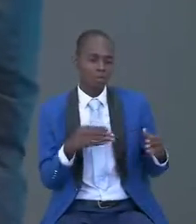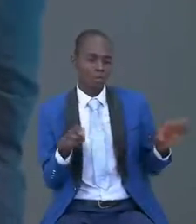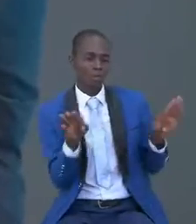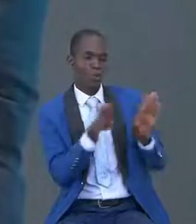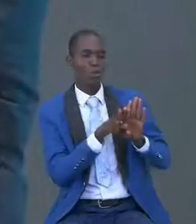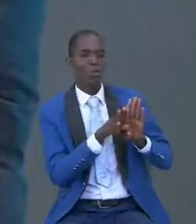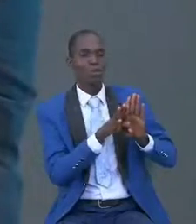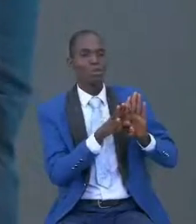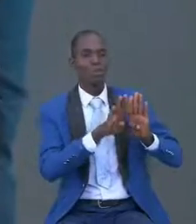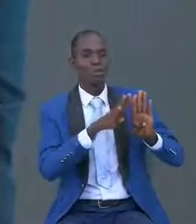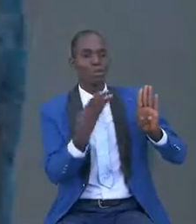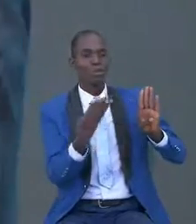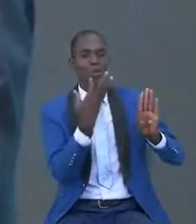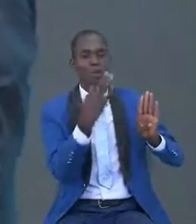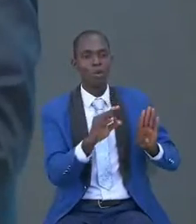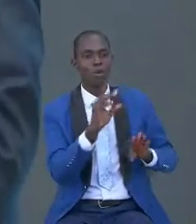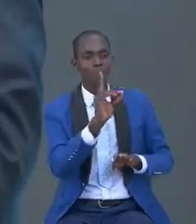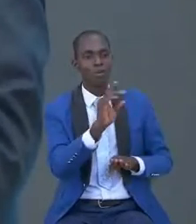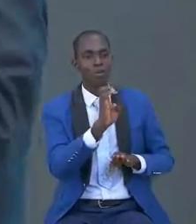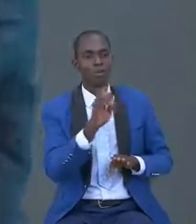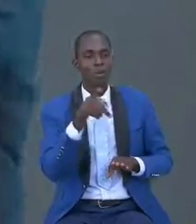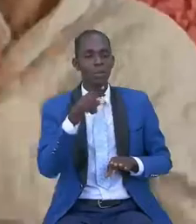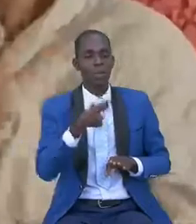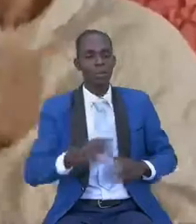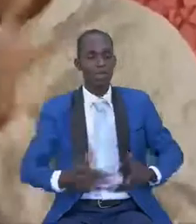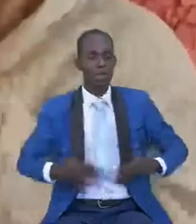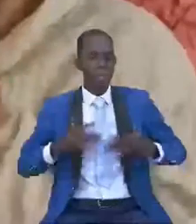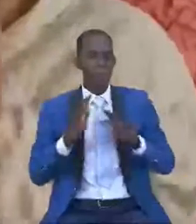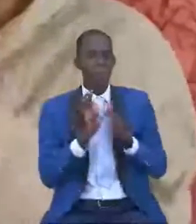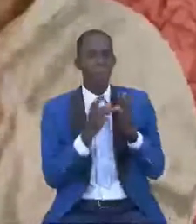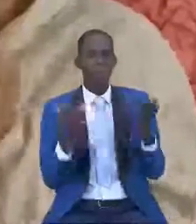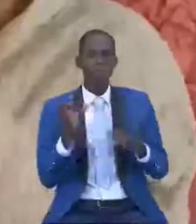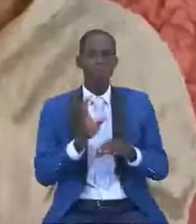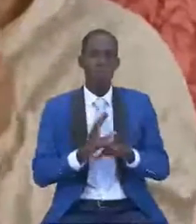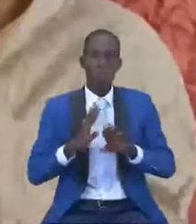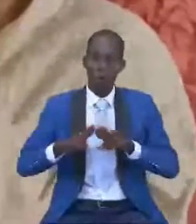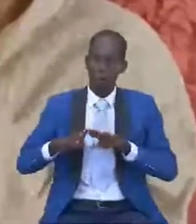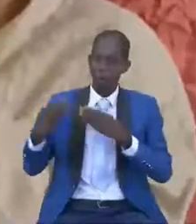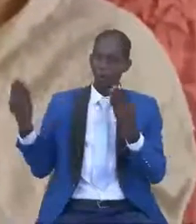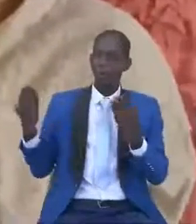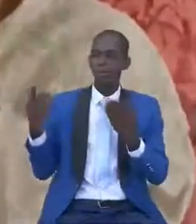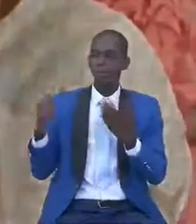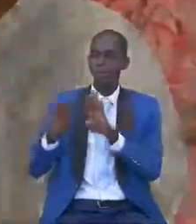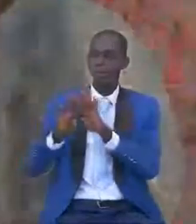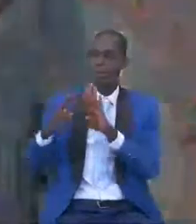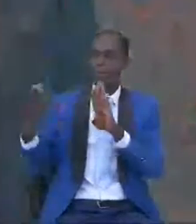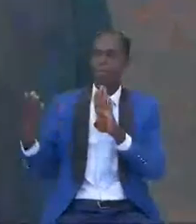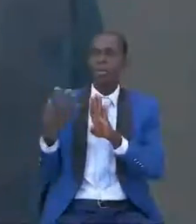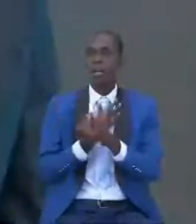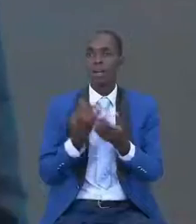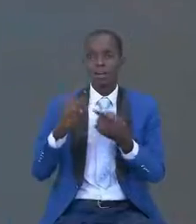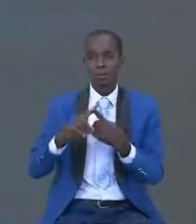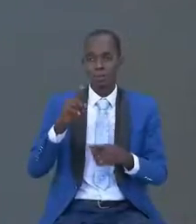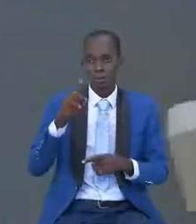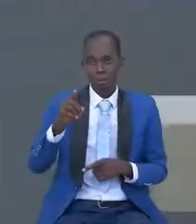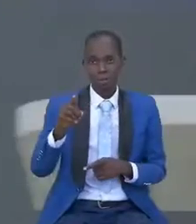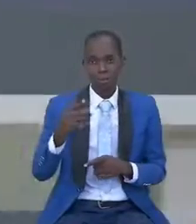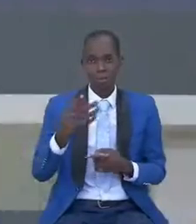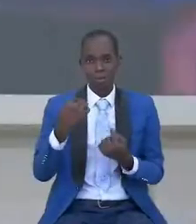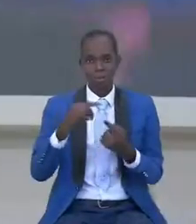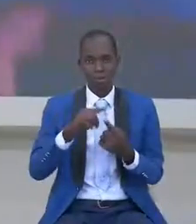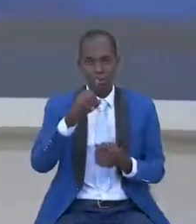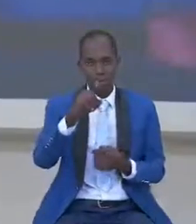fermées de l'église biblique de la profonde, que j'ouvre les portes et que je vienne vers vous et que je vienne à toi